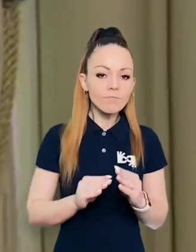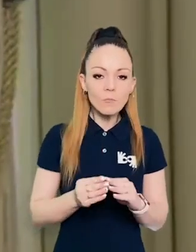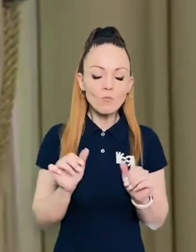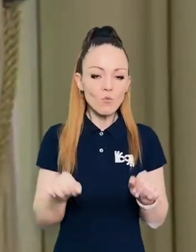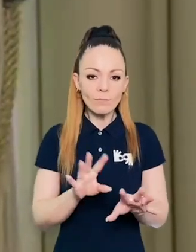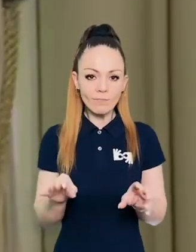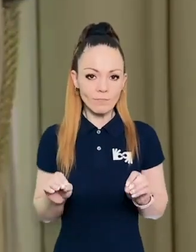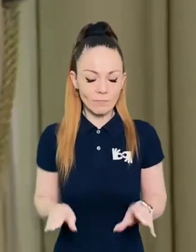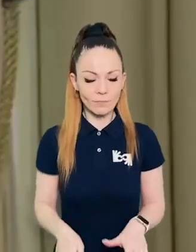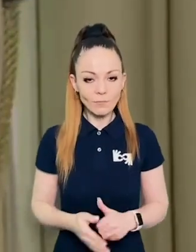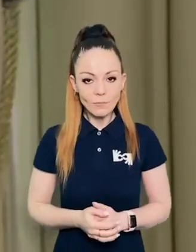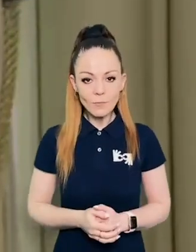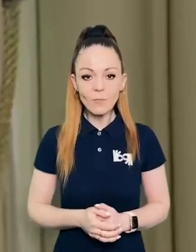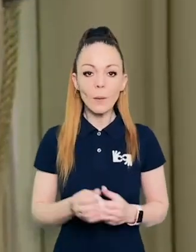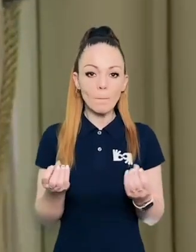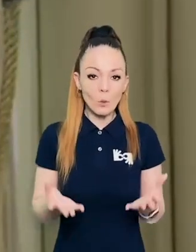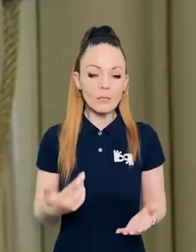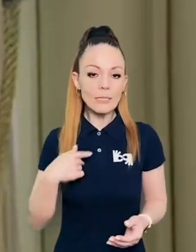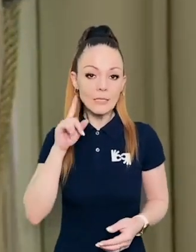може впоратися.